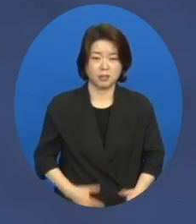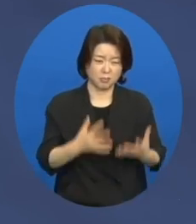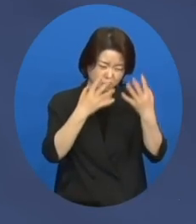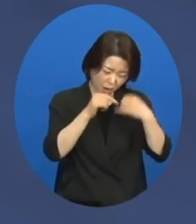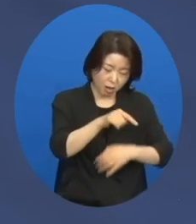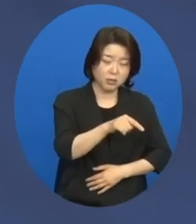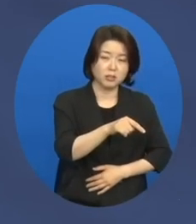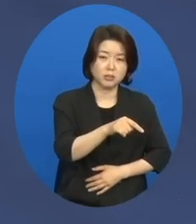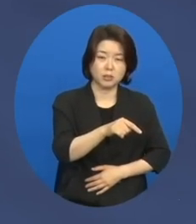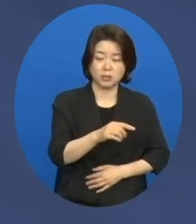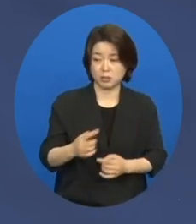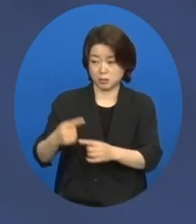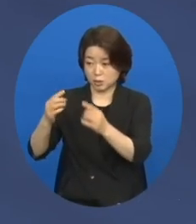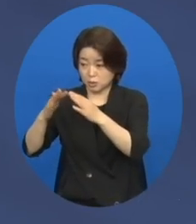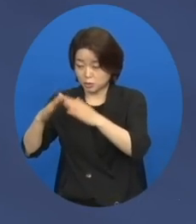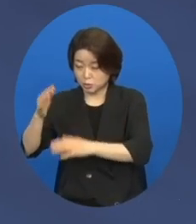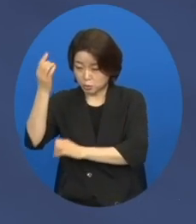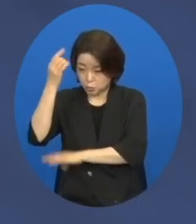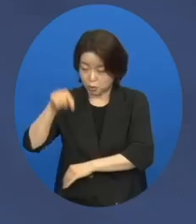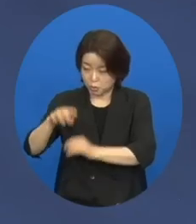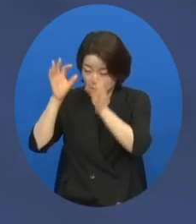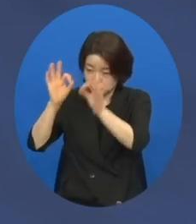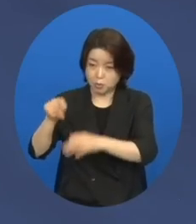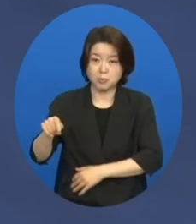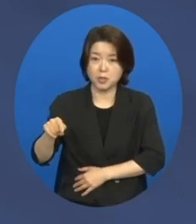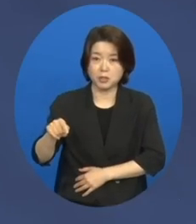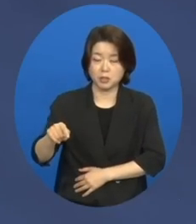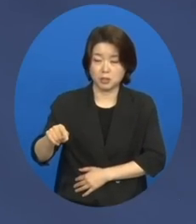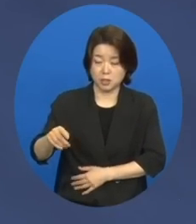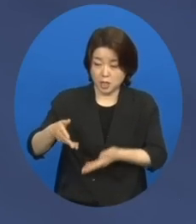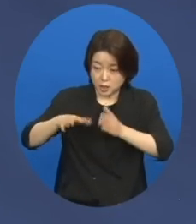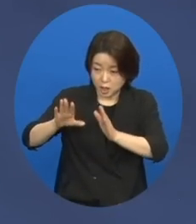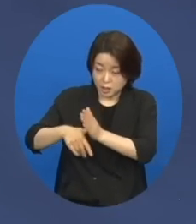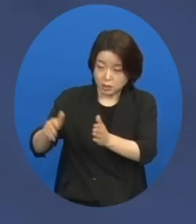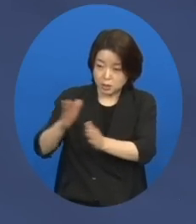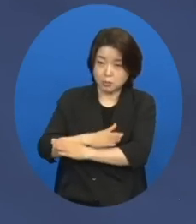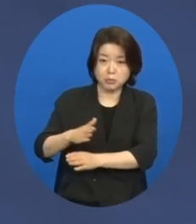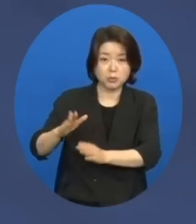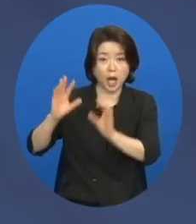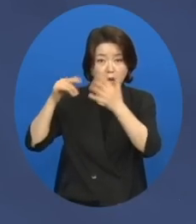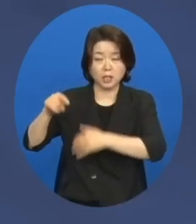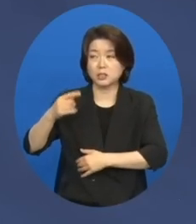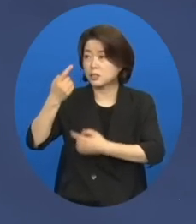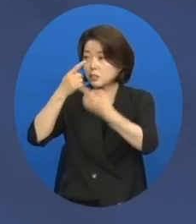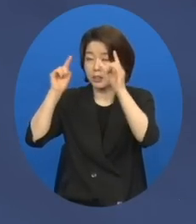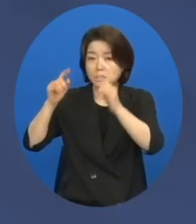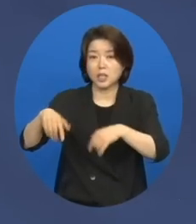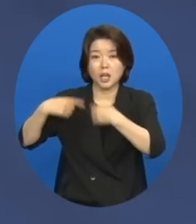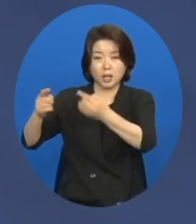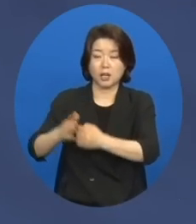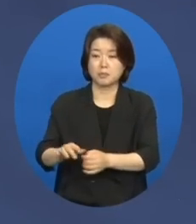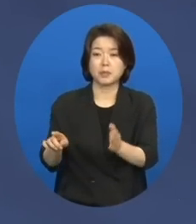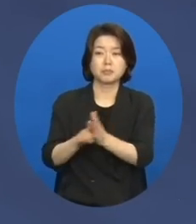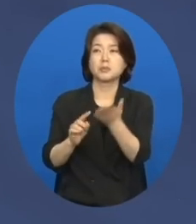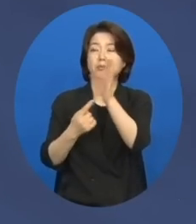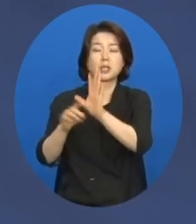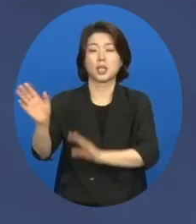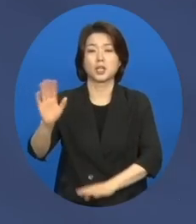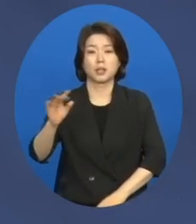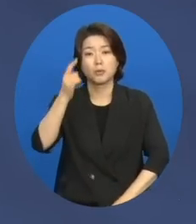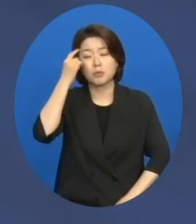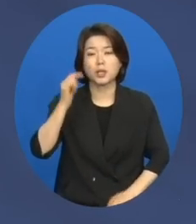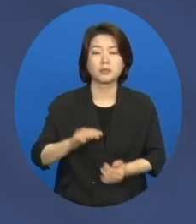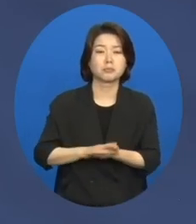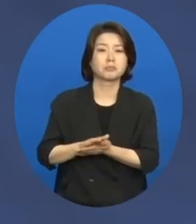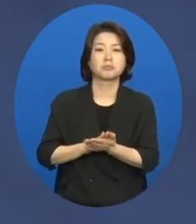그런데 이 교회 안에 있는 정통교회 안에 있는 모태신앙들은 대학을 가면 일단 믿는 티를 안 내요. 왜냐하면